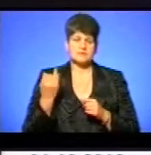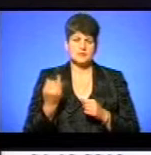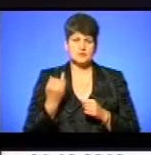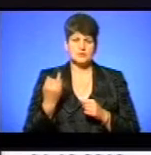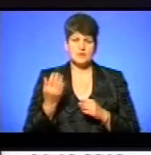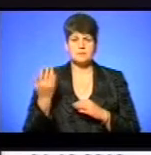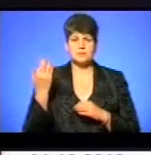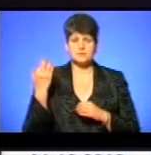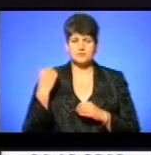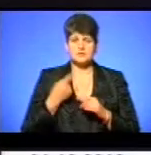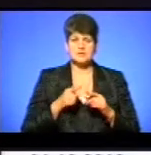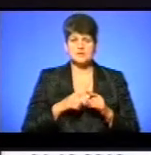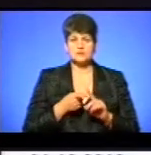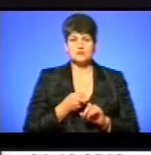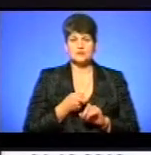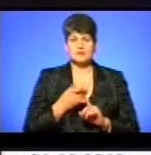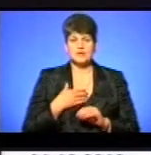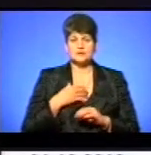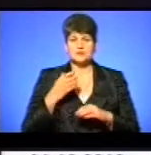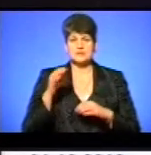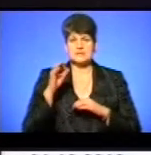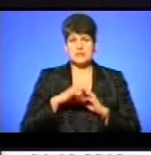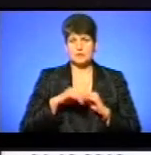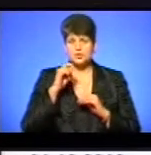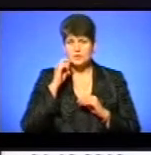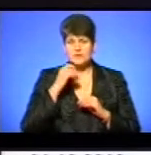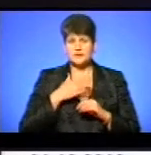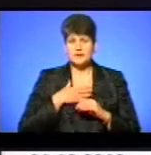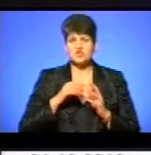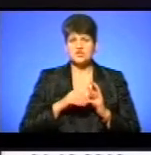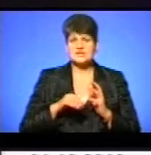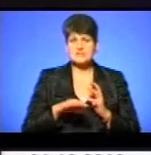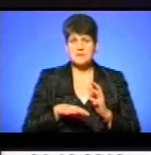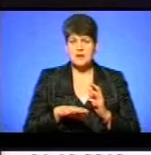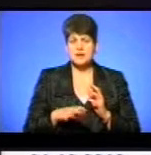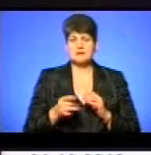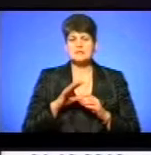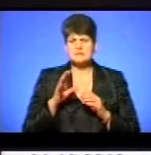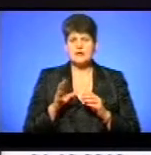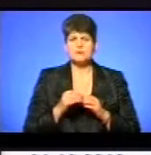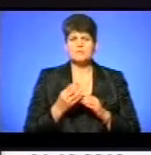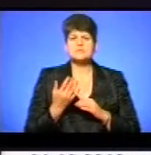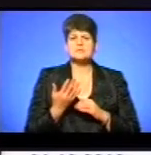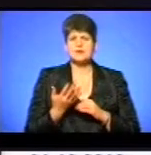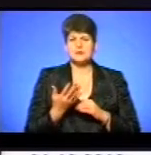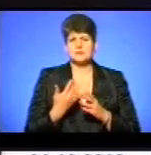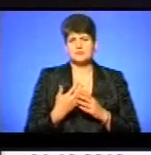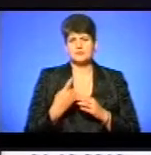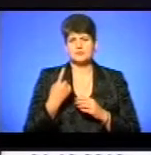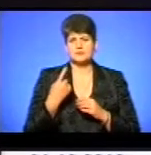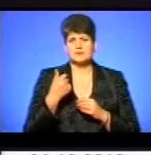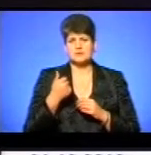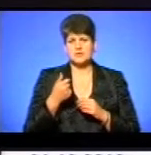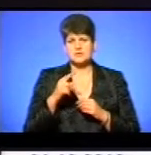сама минувшина. Це стосується якраз нашої Західної України, наших земель. І загалом, оскільки близько річниця